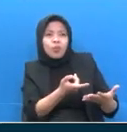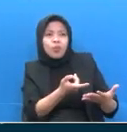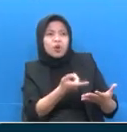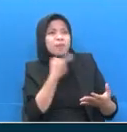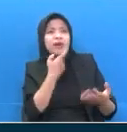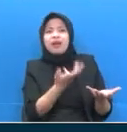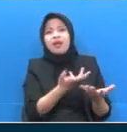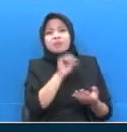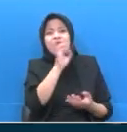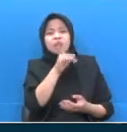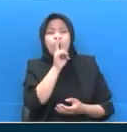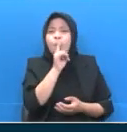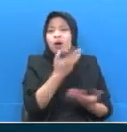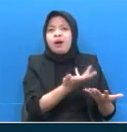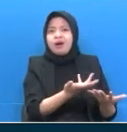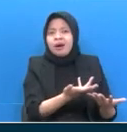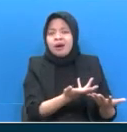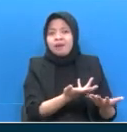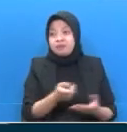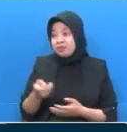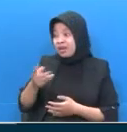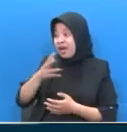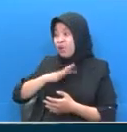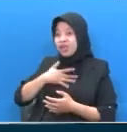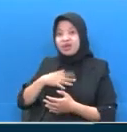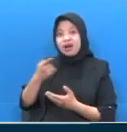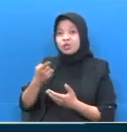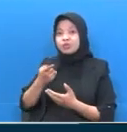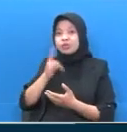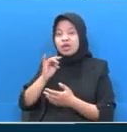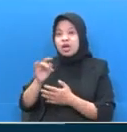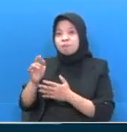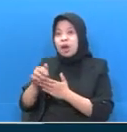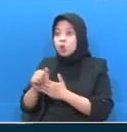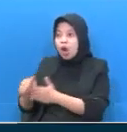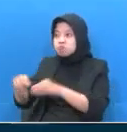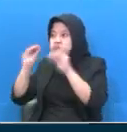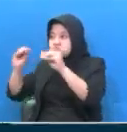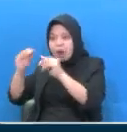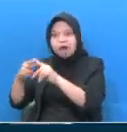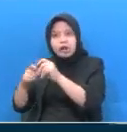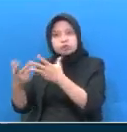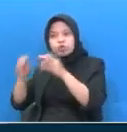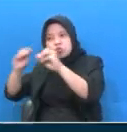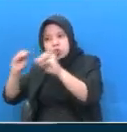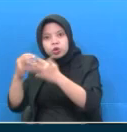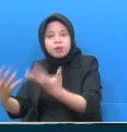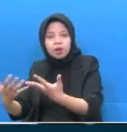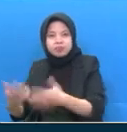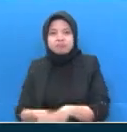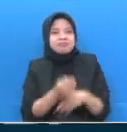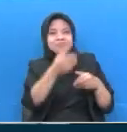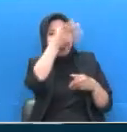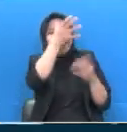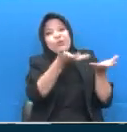melebar. Begitu. Anda khawatir ada setelan-setelan atau arahan-arahan khusus gitu Mas Jonathan? Ya kita tidak